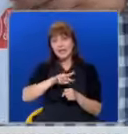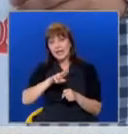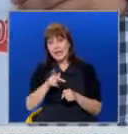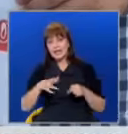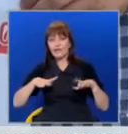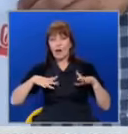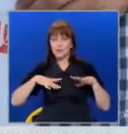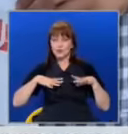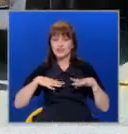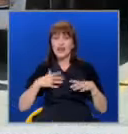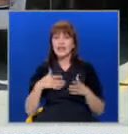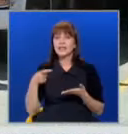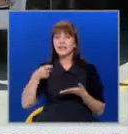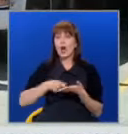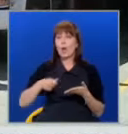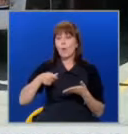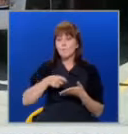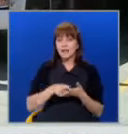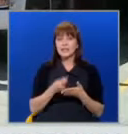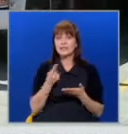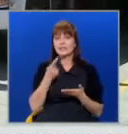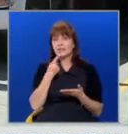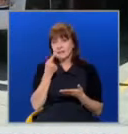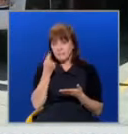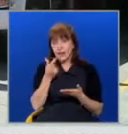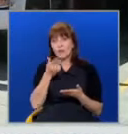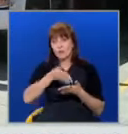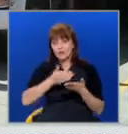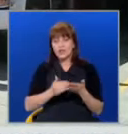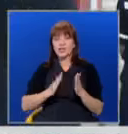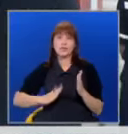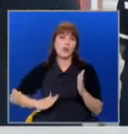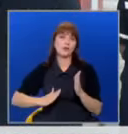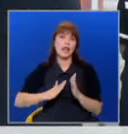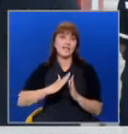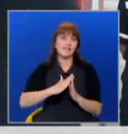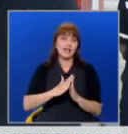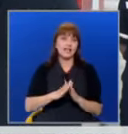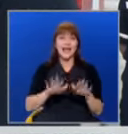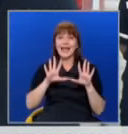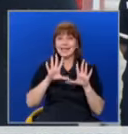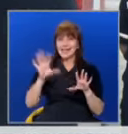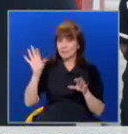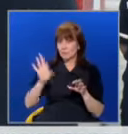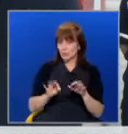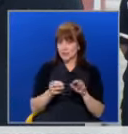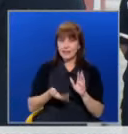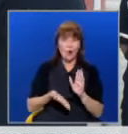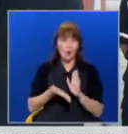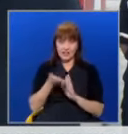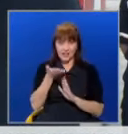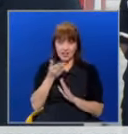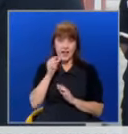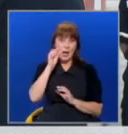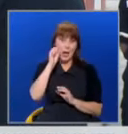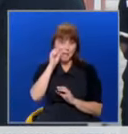искат заплатите им да компенсират поне част от инфлацията, натрупана след последното увеличение. 10% увеличение е